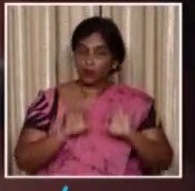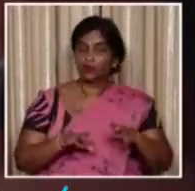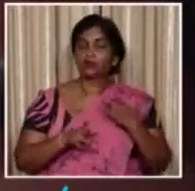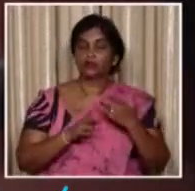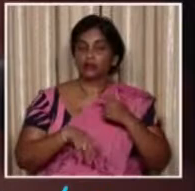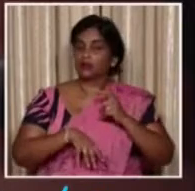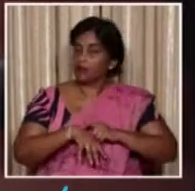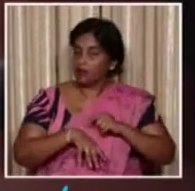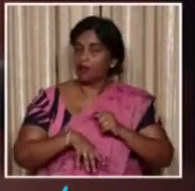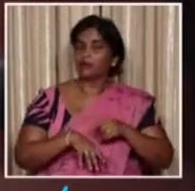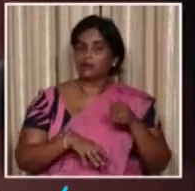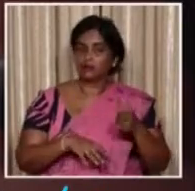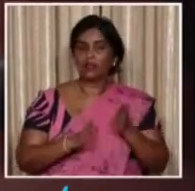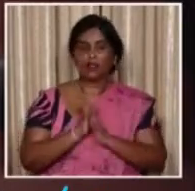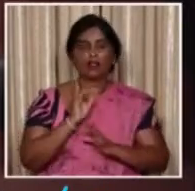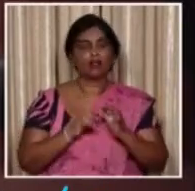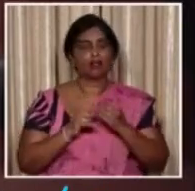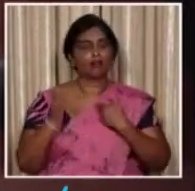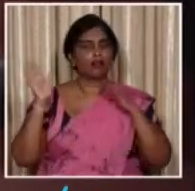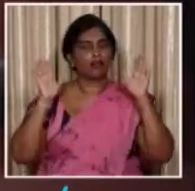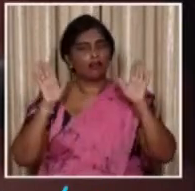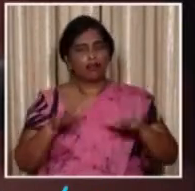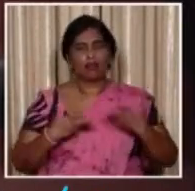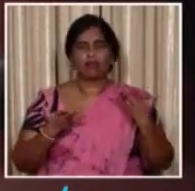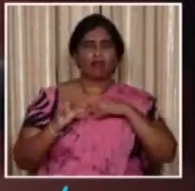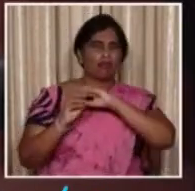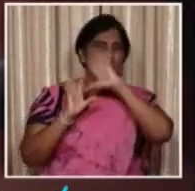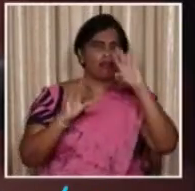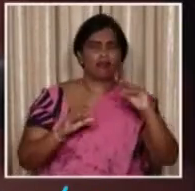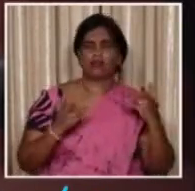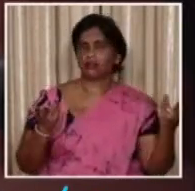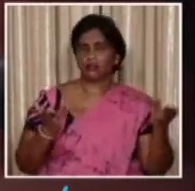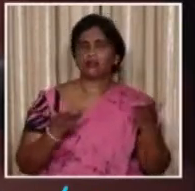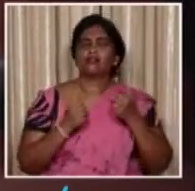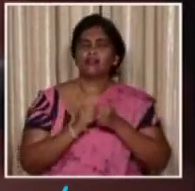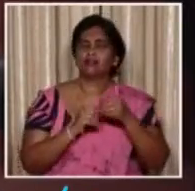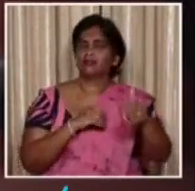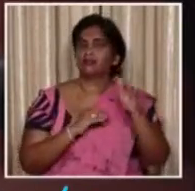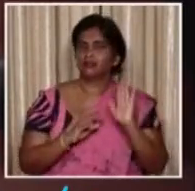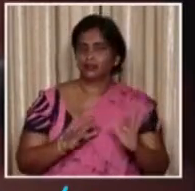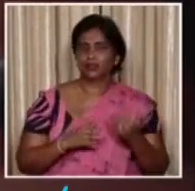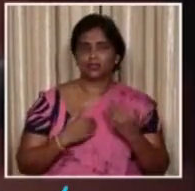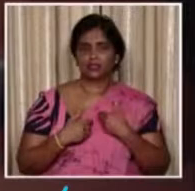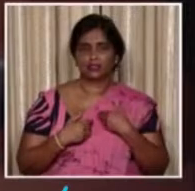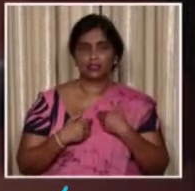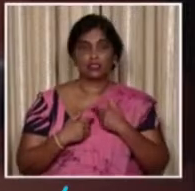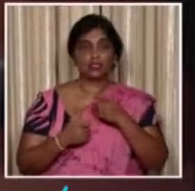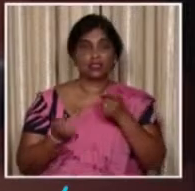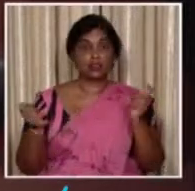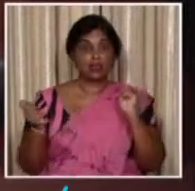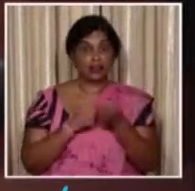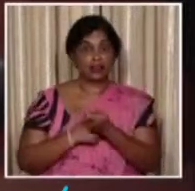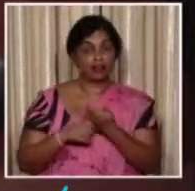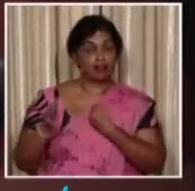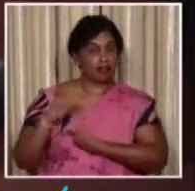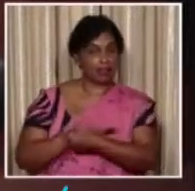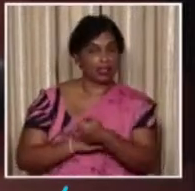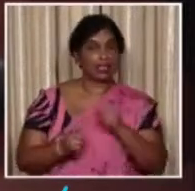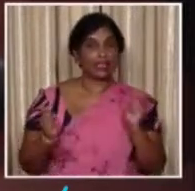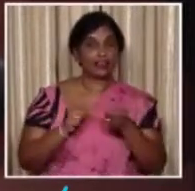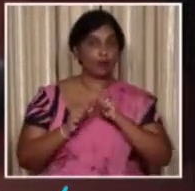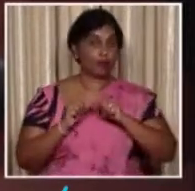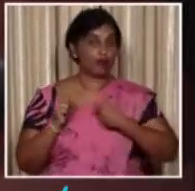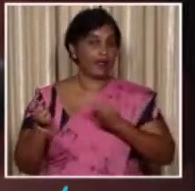ඡන්දයක් නැති අවස්ථාවල මන්ත්‍රීවරු සහභාගී වෙලා නැවසන් වෙන එක. ඒක එතන සිද්ධ වුණේ. එහෙම නැත්නම් මේ සම්මිත කඩේ යන්න, ක්‍රිකට් බෝඩ් එකට කඩේ